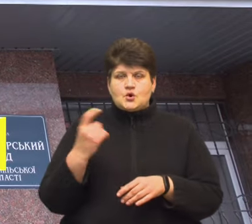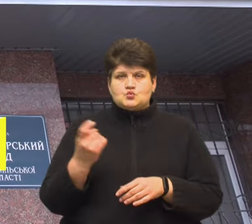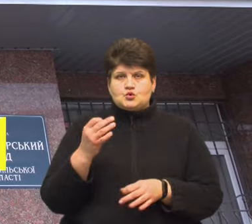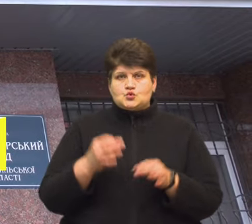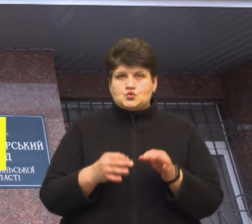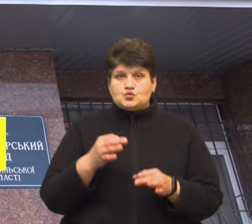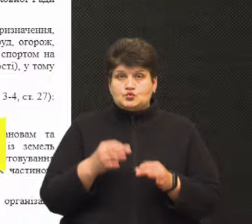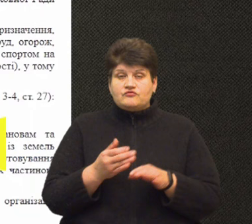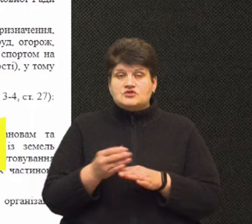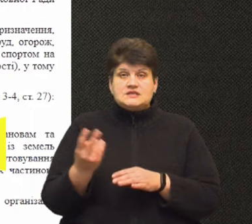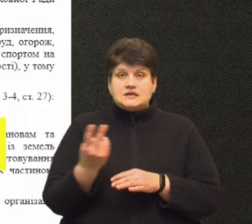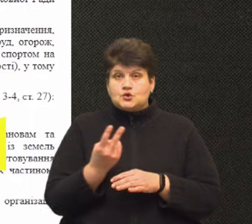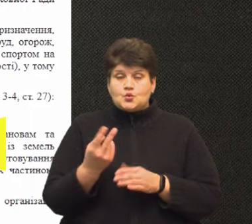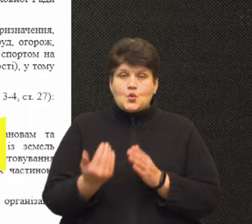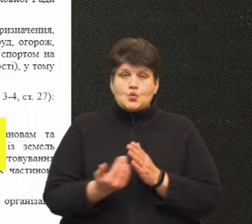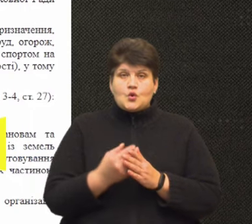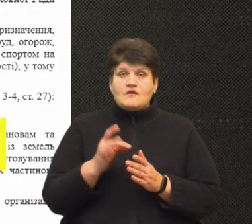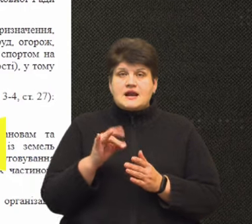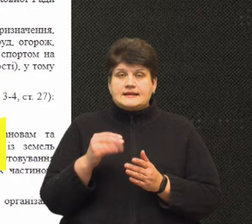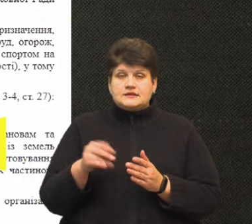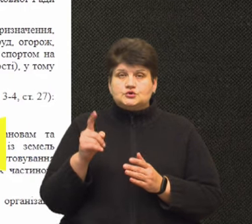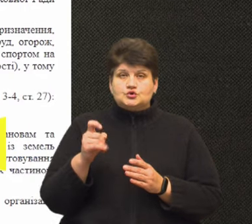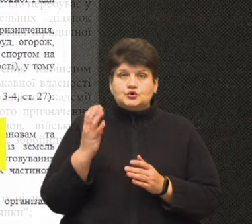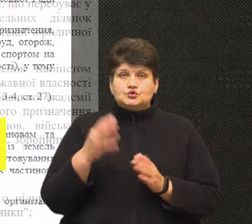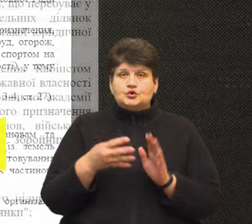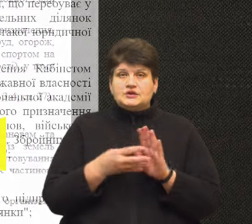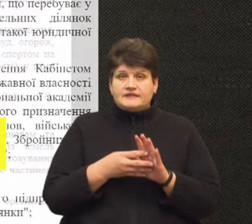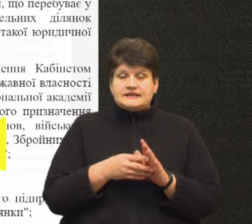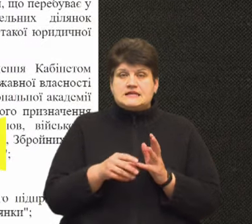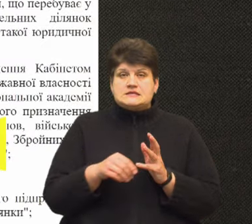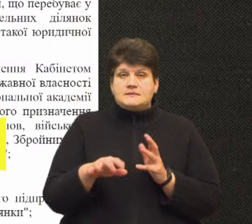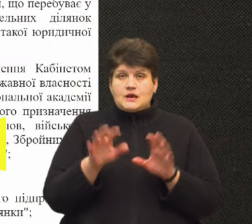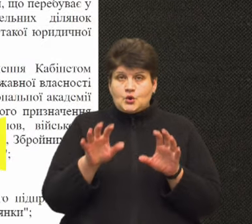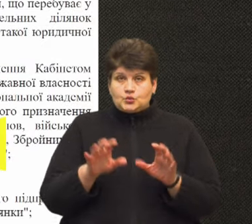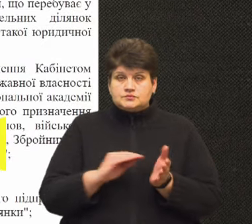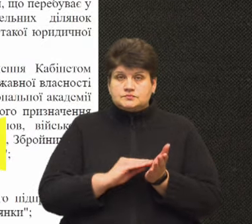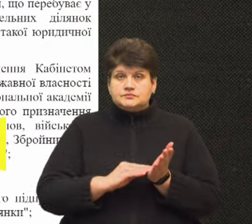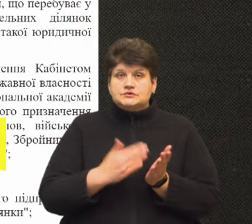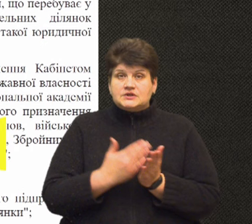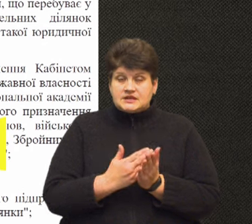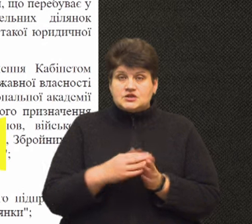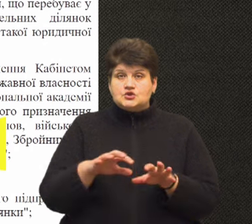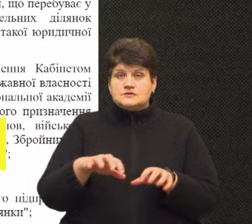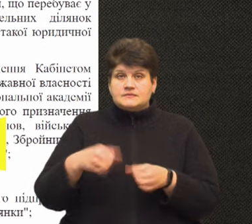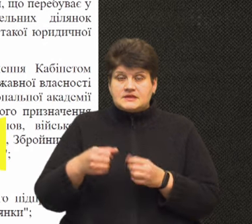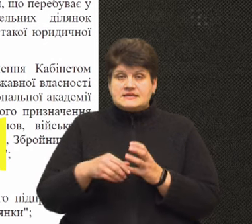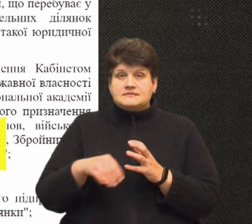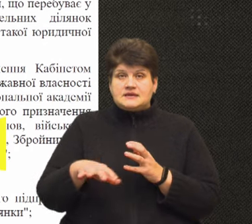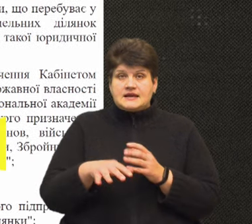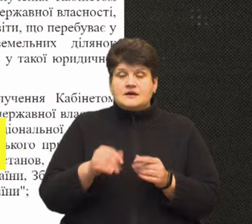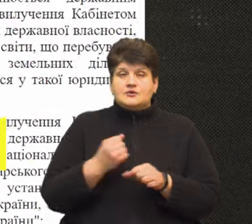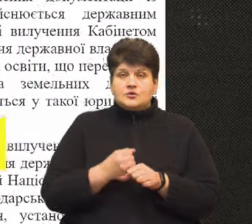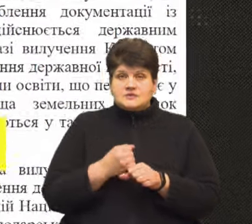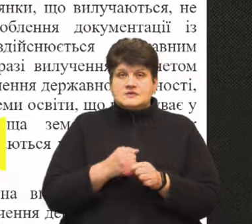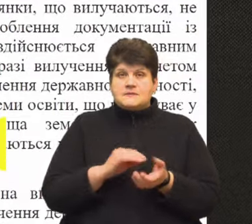у частині другій нової редакції статті 149 Земельного кодексу йдеться що вилучення земельних ділянок здійснюється за